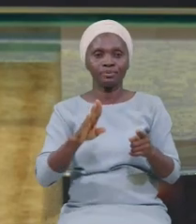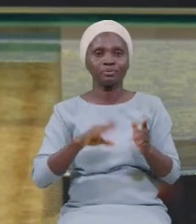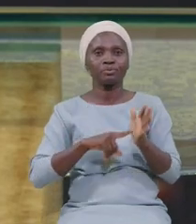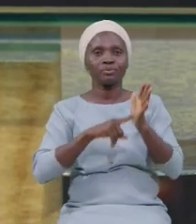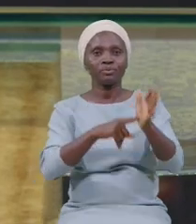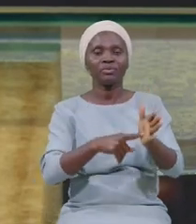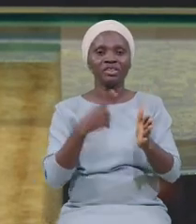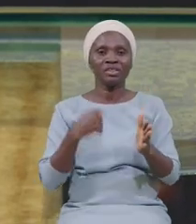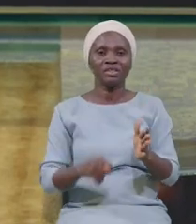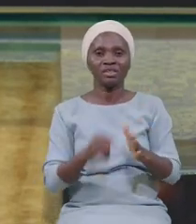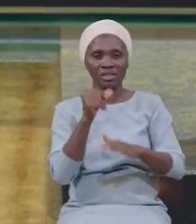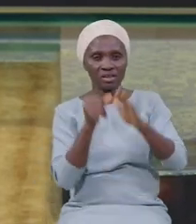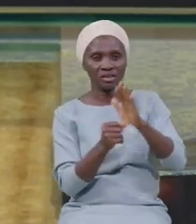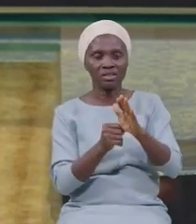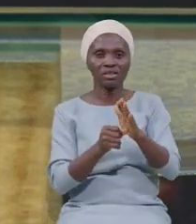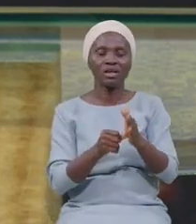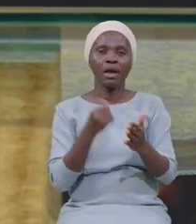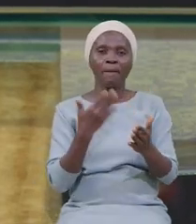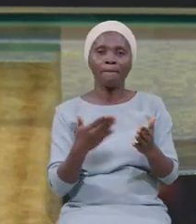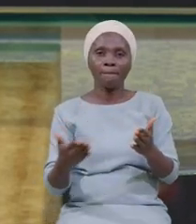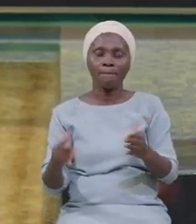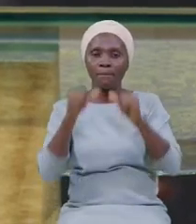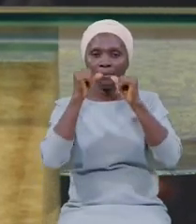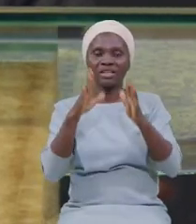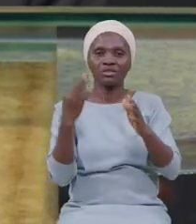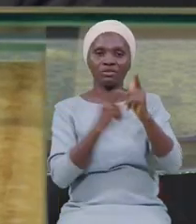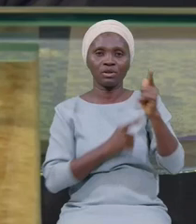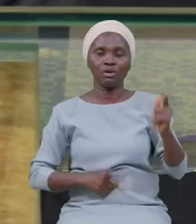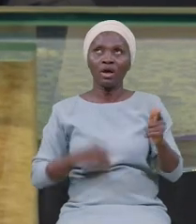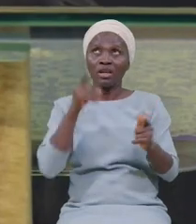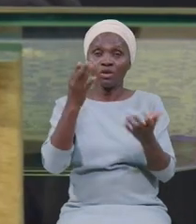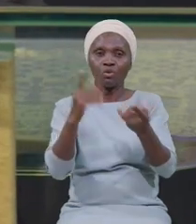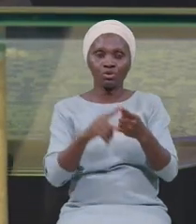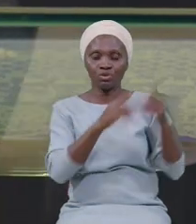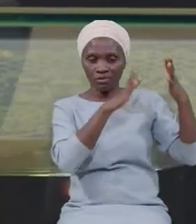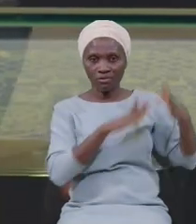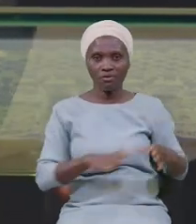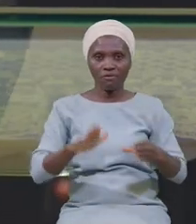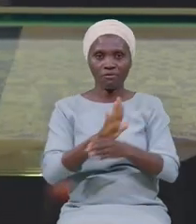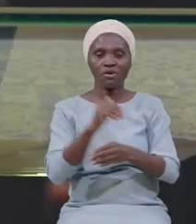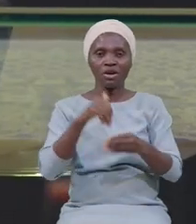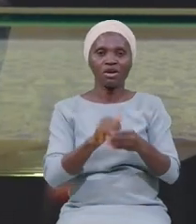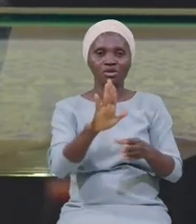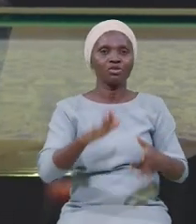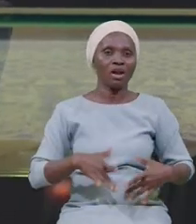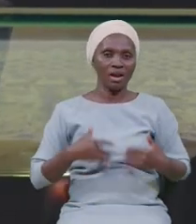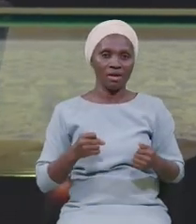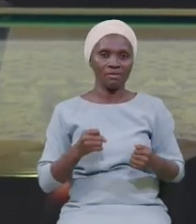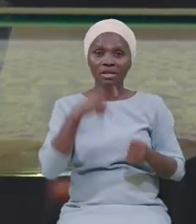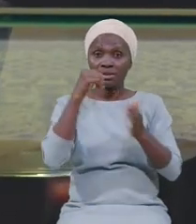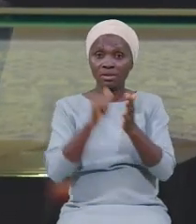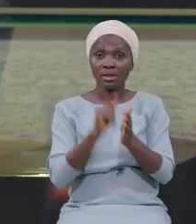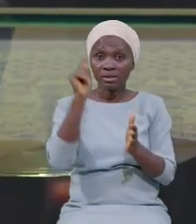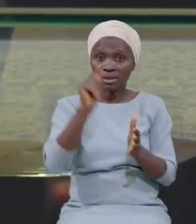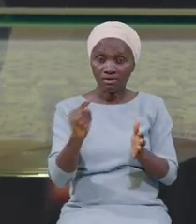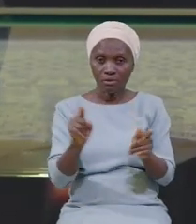les ressources cachées du Seigneur seront versées, seront répandues sur vous,